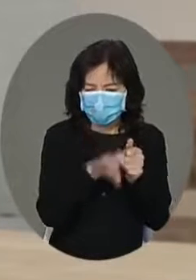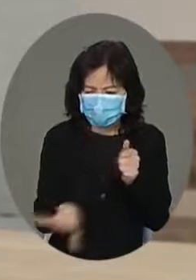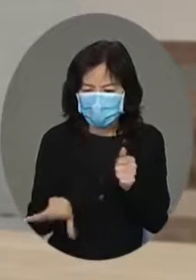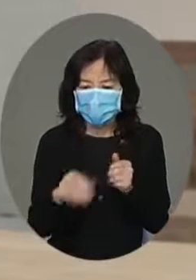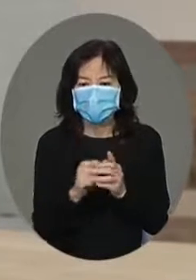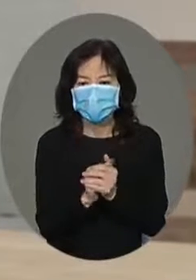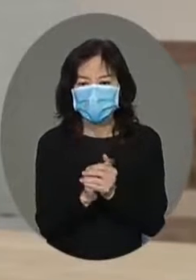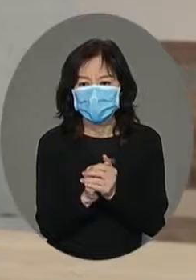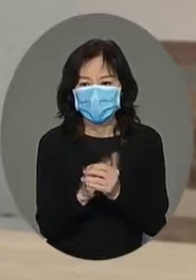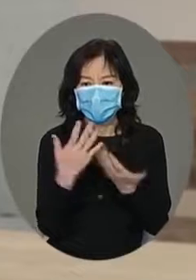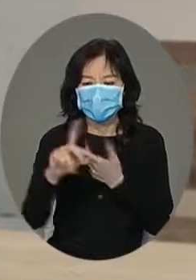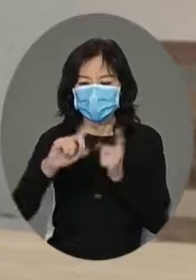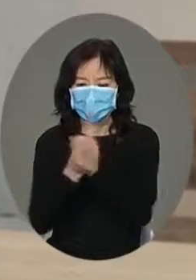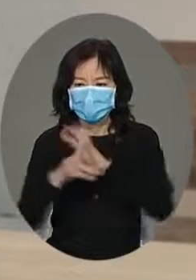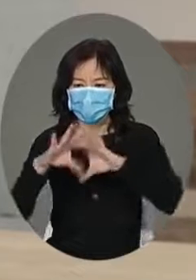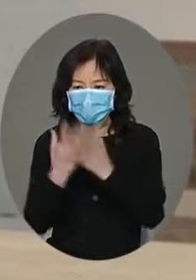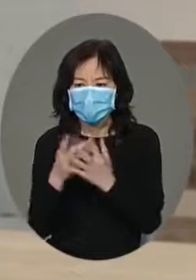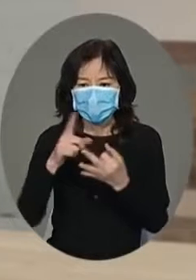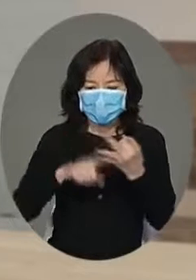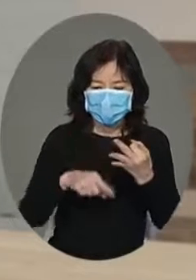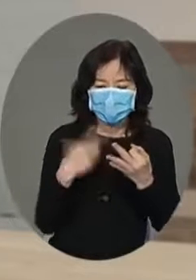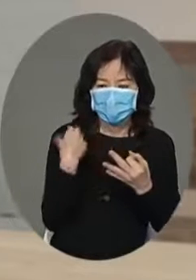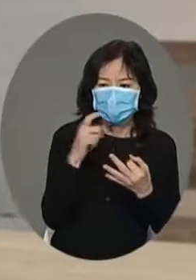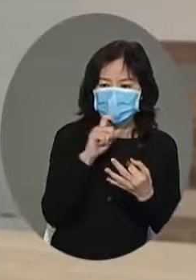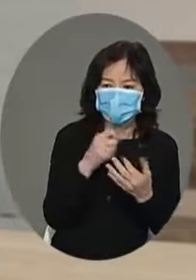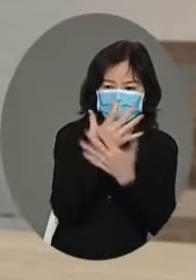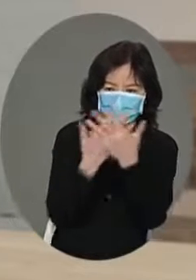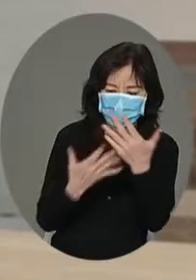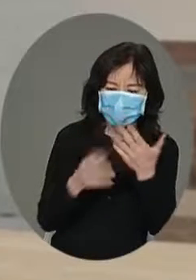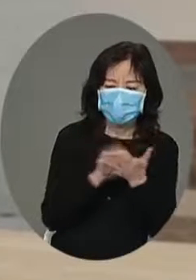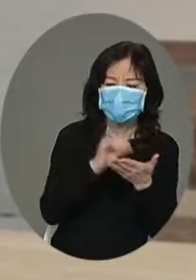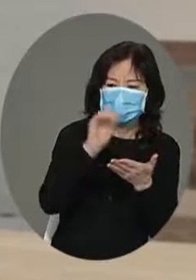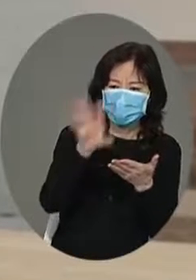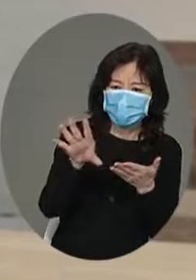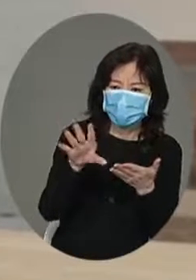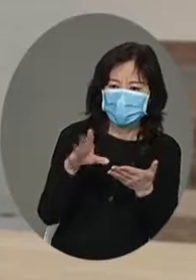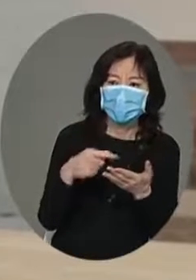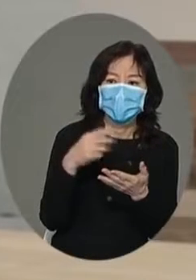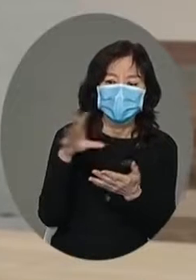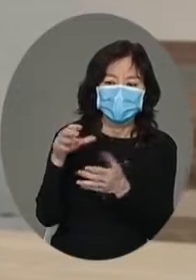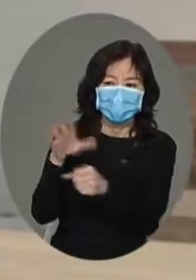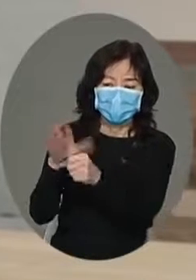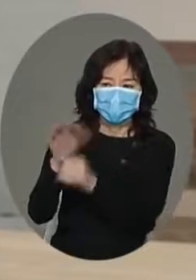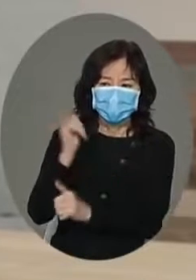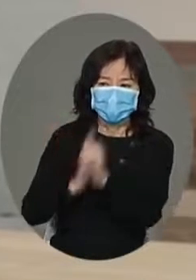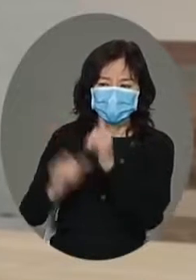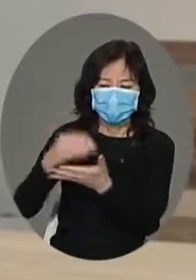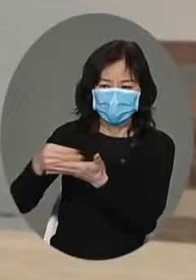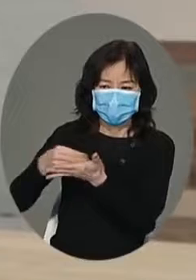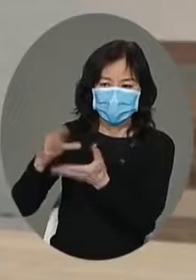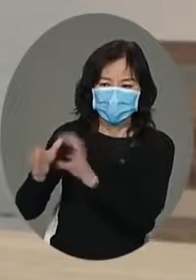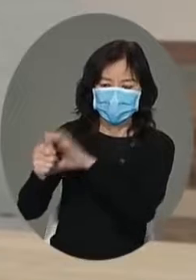水，外交部發言人趙立堅早前就在社交平台上載一幅模仿日本浮世繪的畫